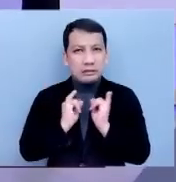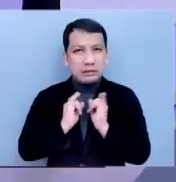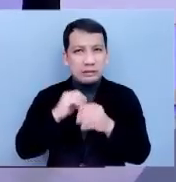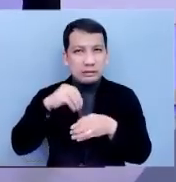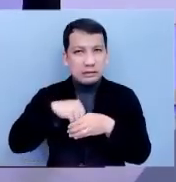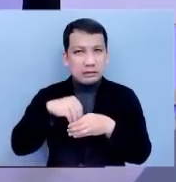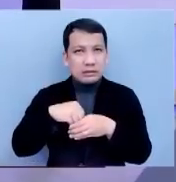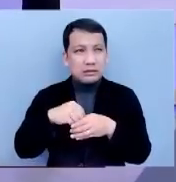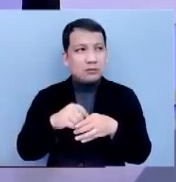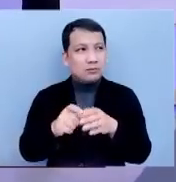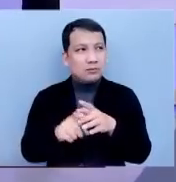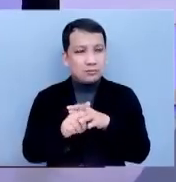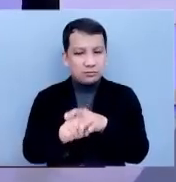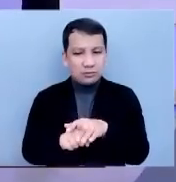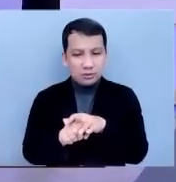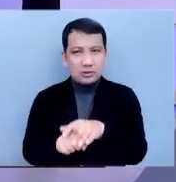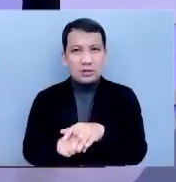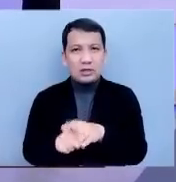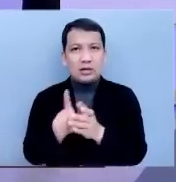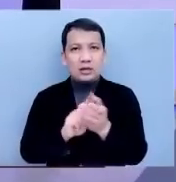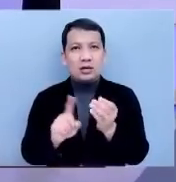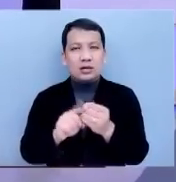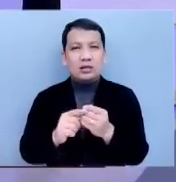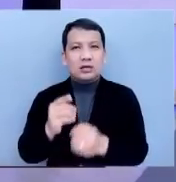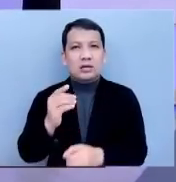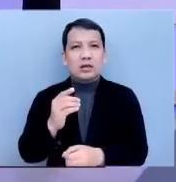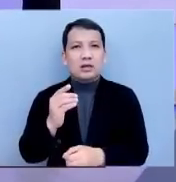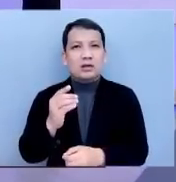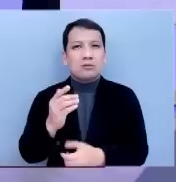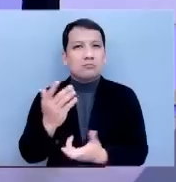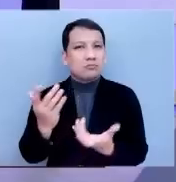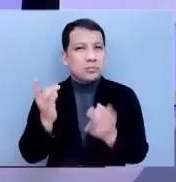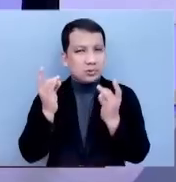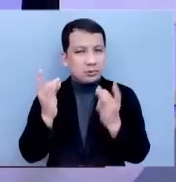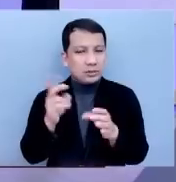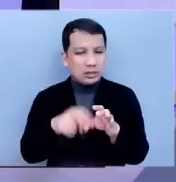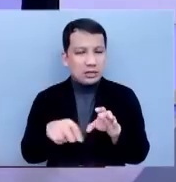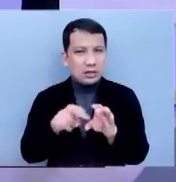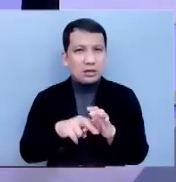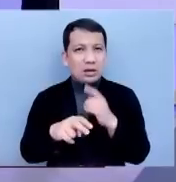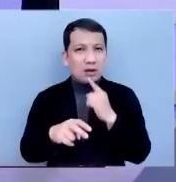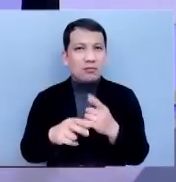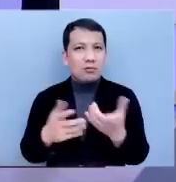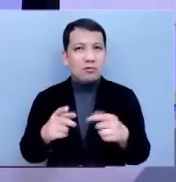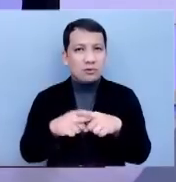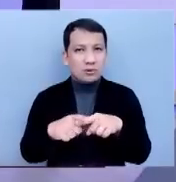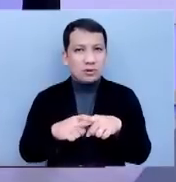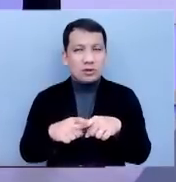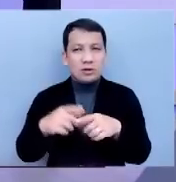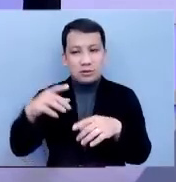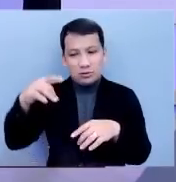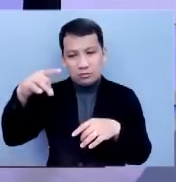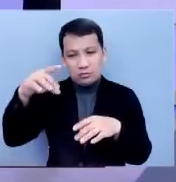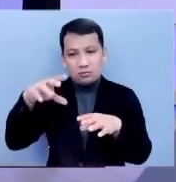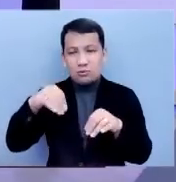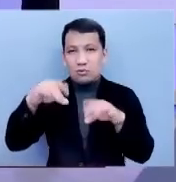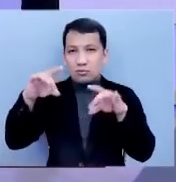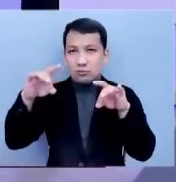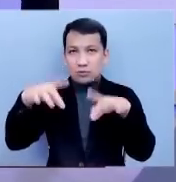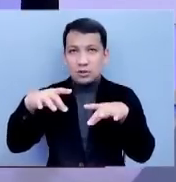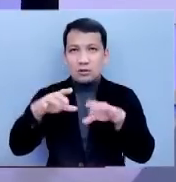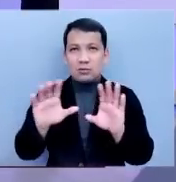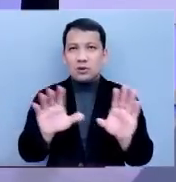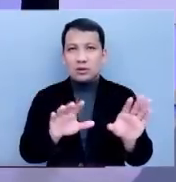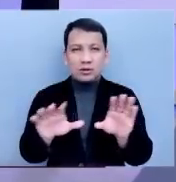Titan at nangarib na mag-hypothermia yung mga pasero. Kung walang kurente, wala rin pong ilaw at nangangapa ngayon